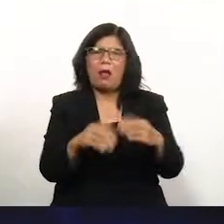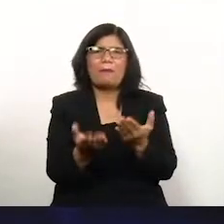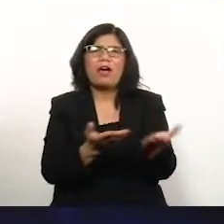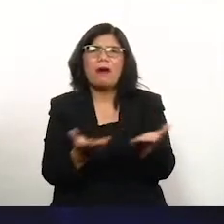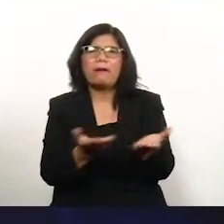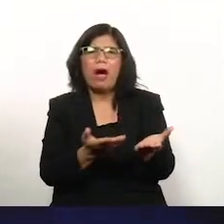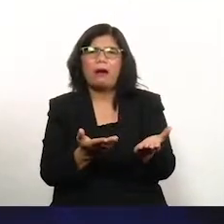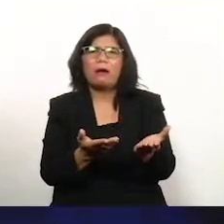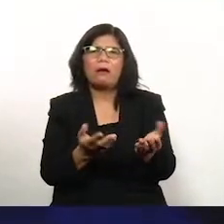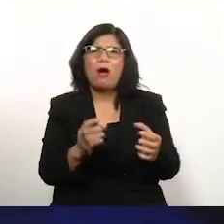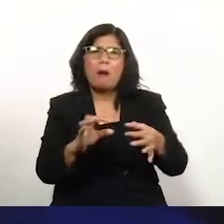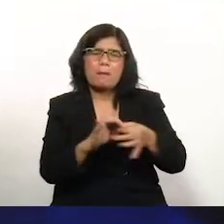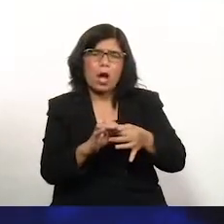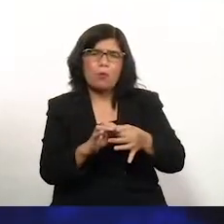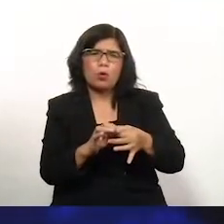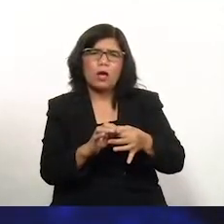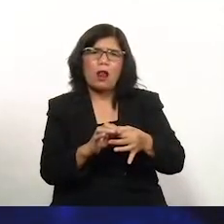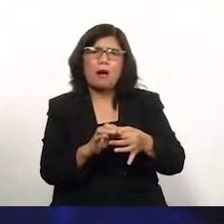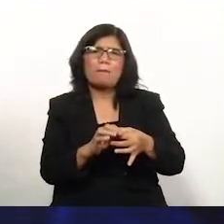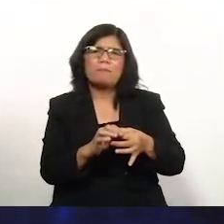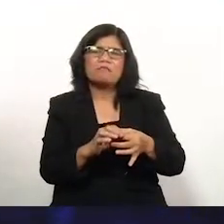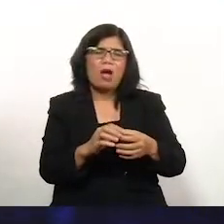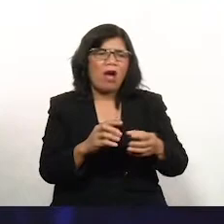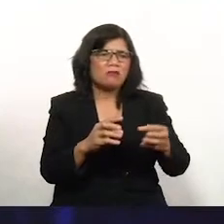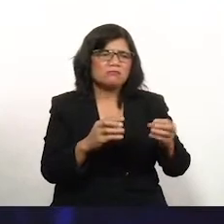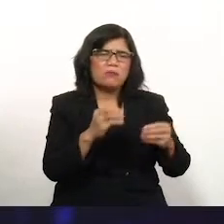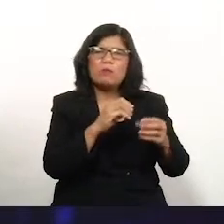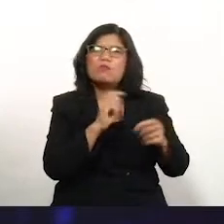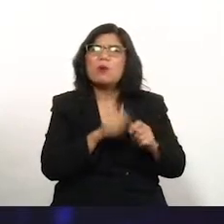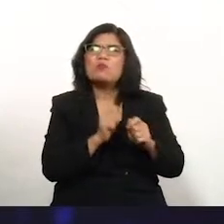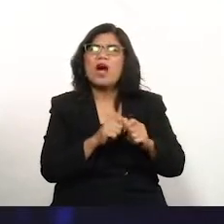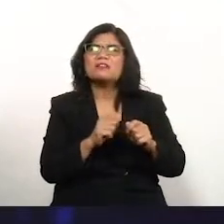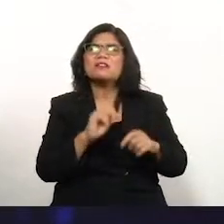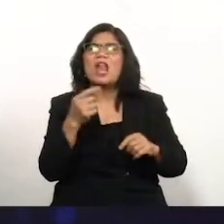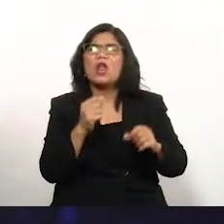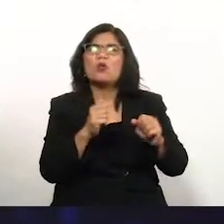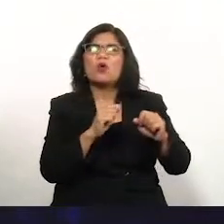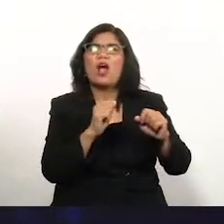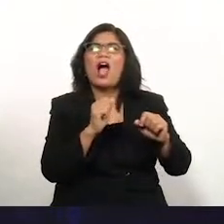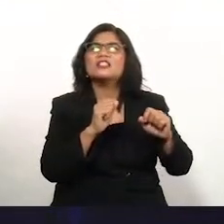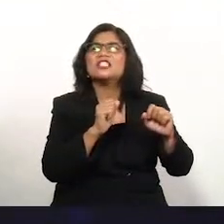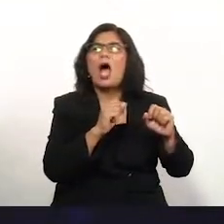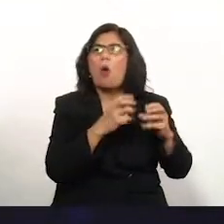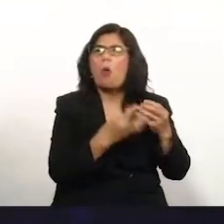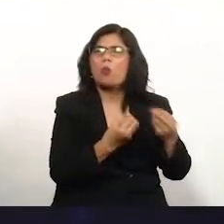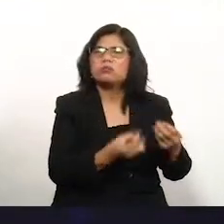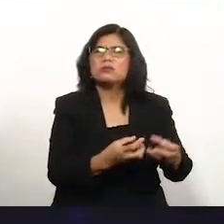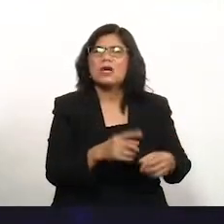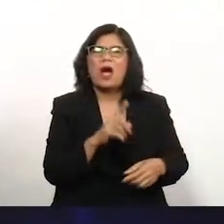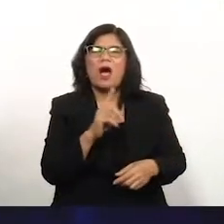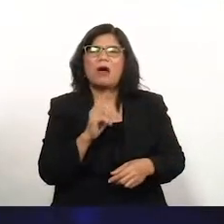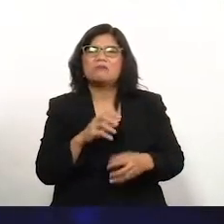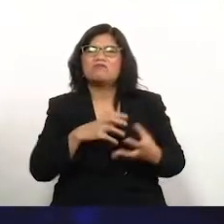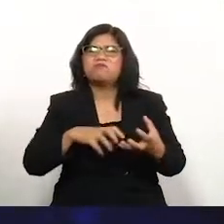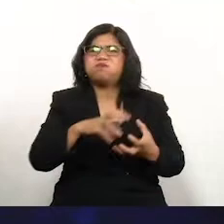pelayanannya kalau dia bergabung dalam satu komunitas dia bikin kekacauan meskipun dia bisa membuktikan semua orang yang salah semua orang yang salah semuanya salah